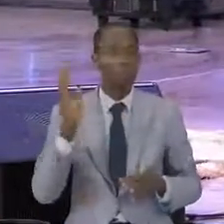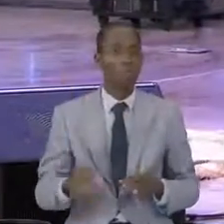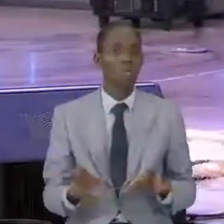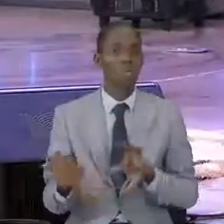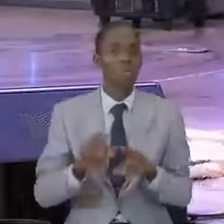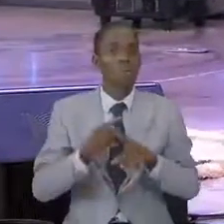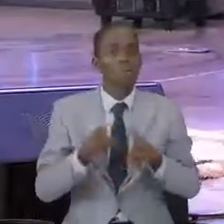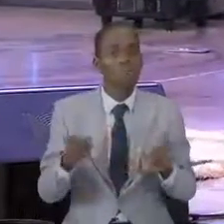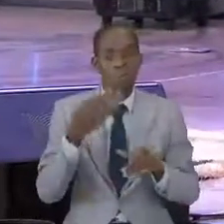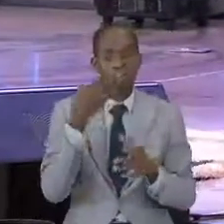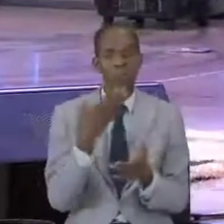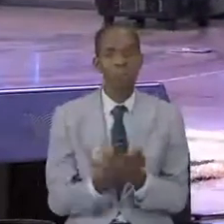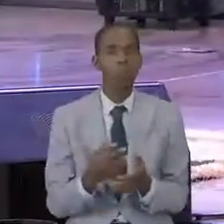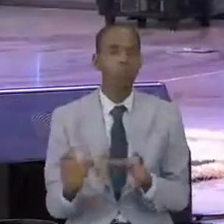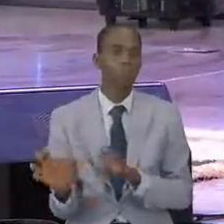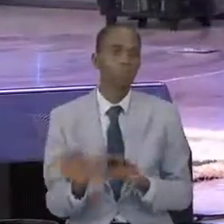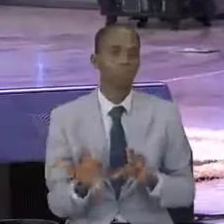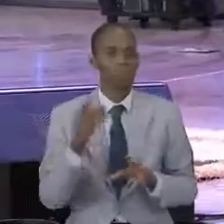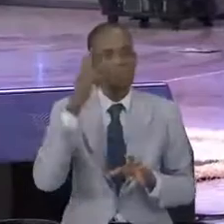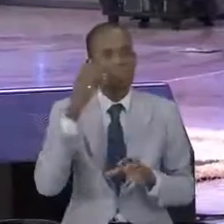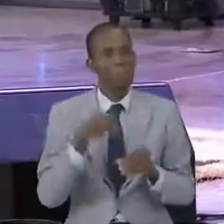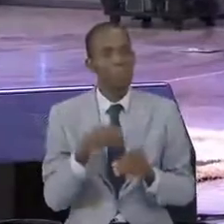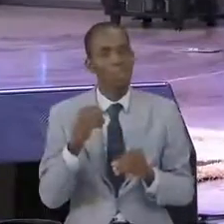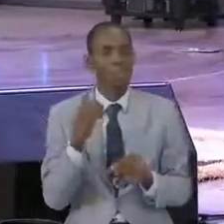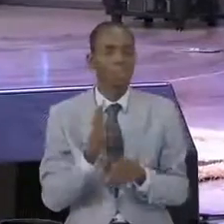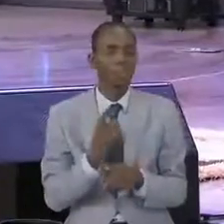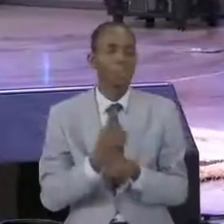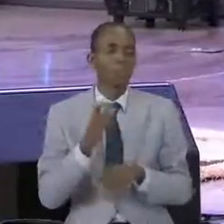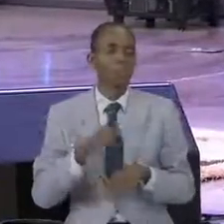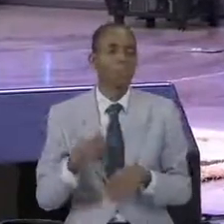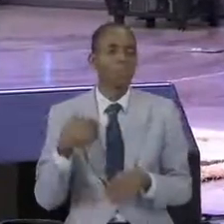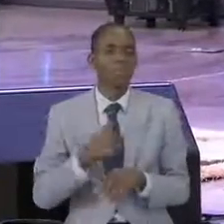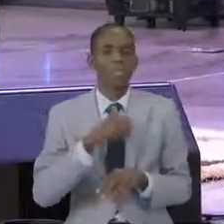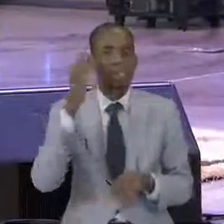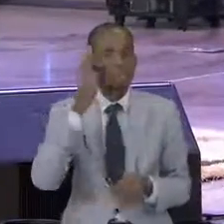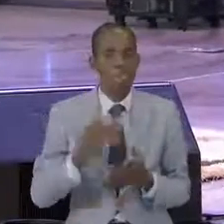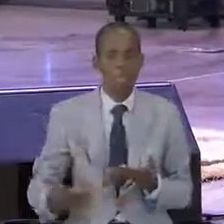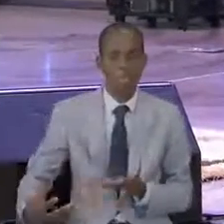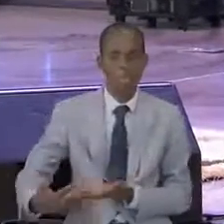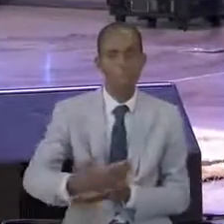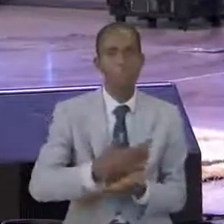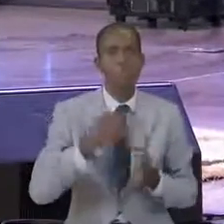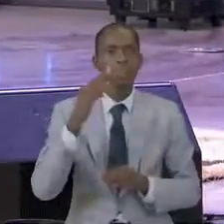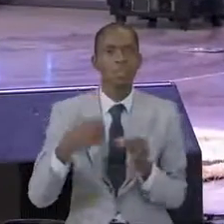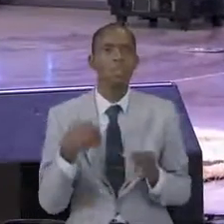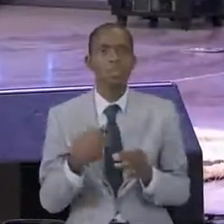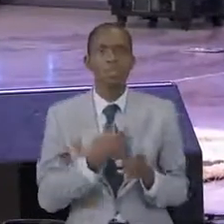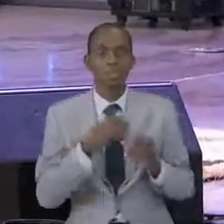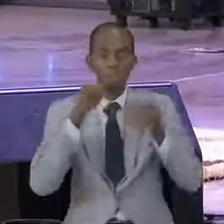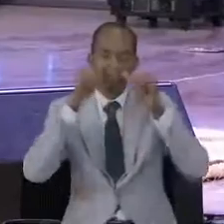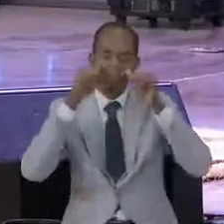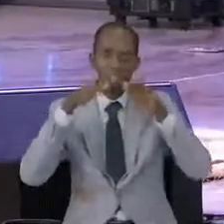ce n'est pas le bal mais ne nous lassons pas de faire le bien car nos moissonnerons autant convenables